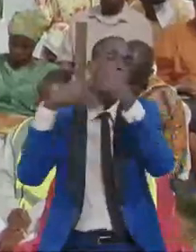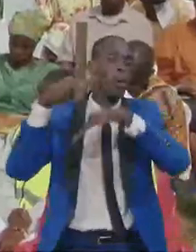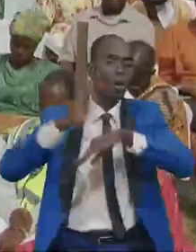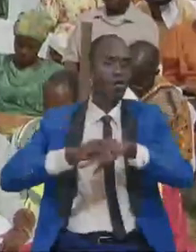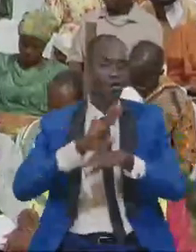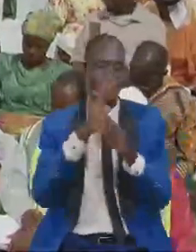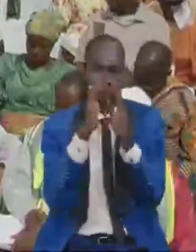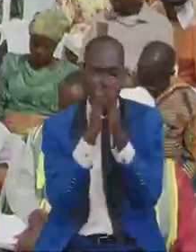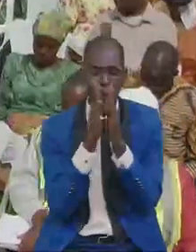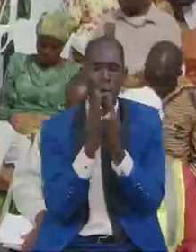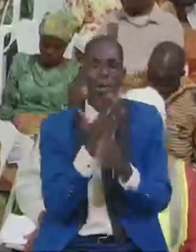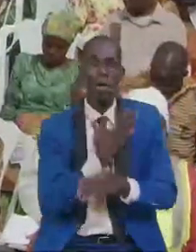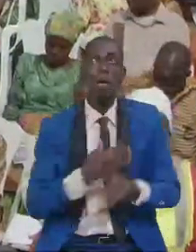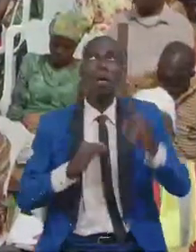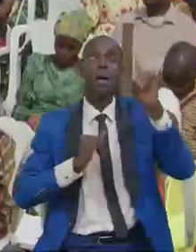cela,